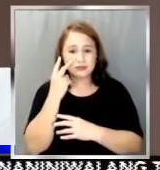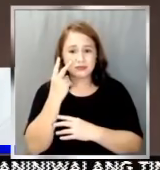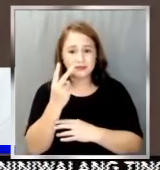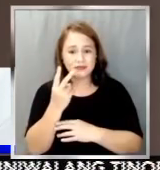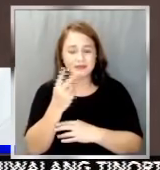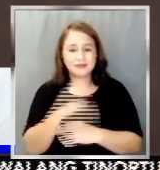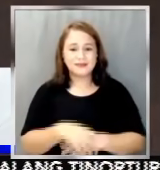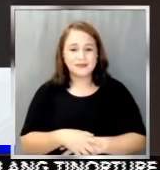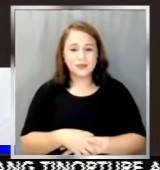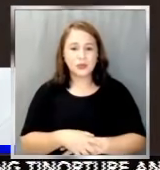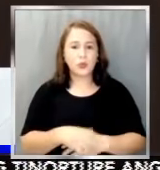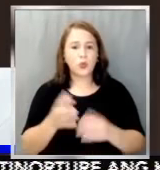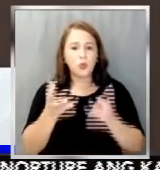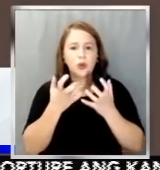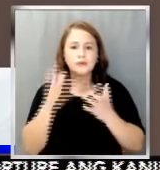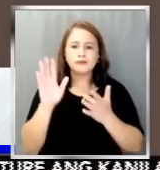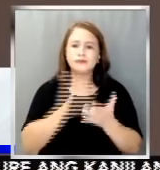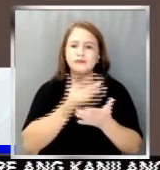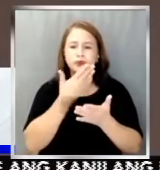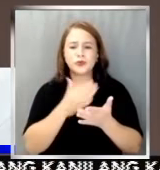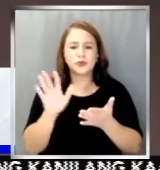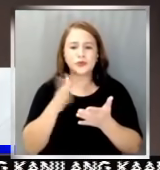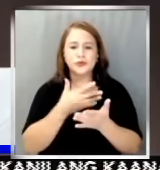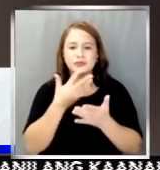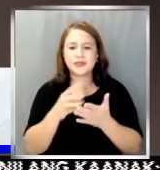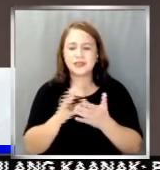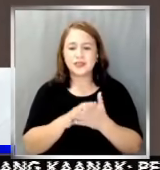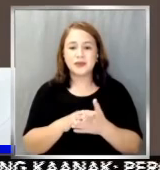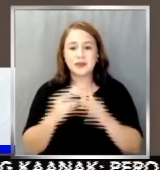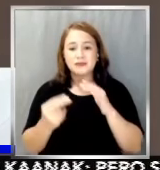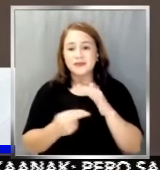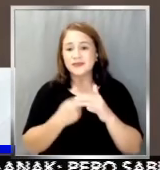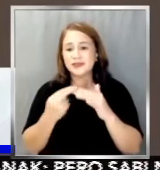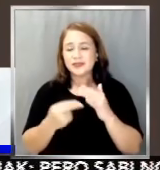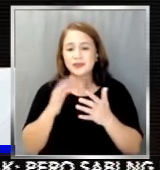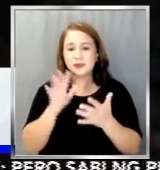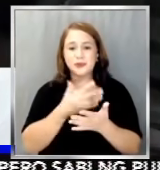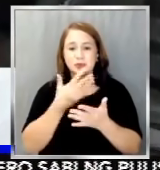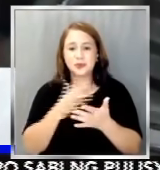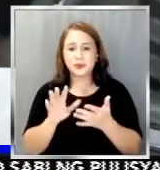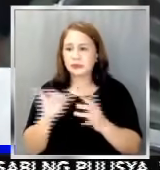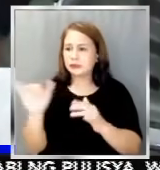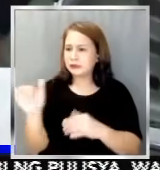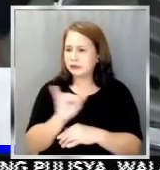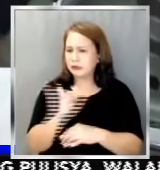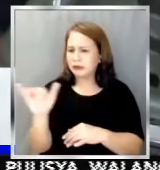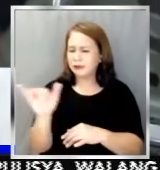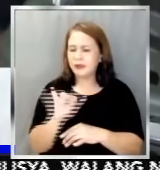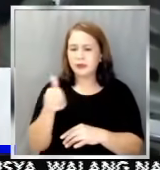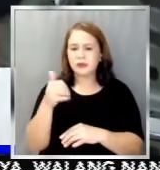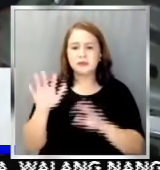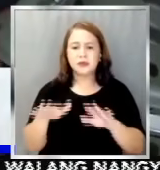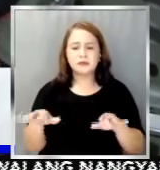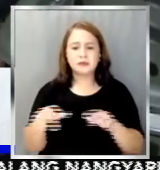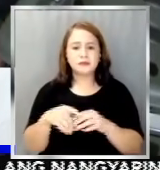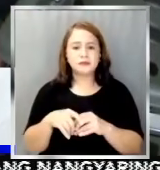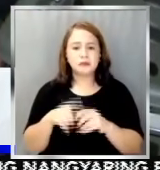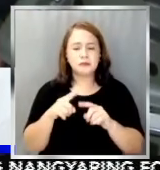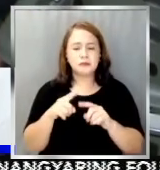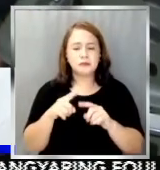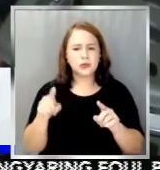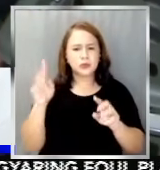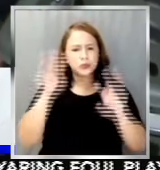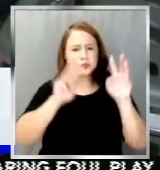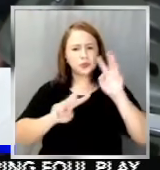Mahilig sa musika at nursery rhymes tulad ng karamihang bata. Pero may halong pangamba ang mag-asawang